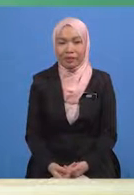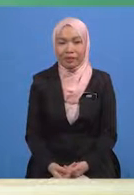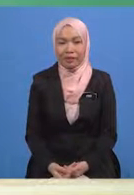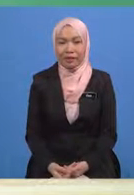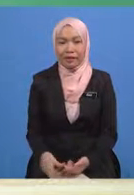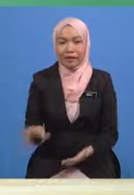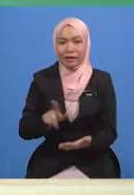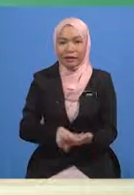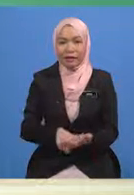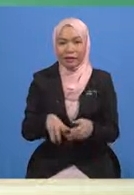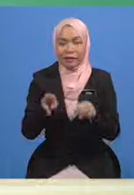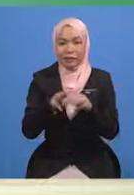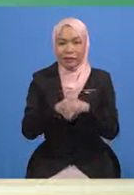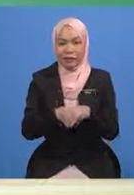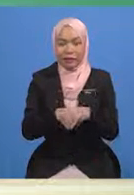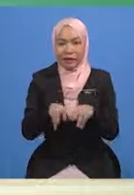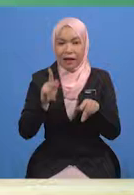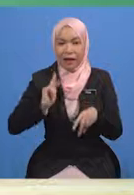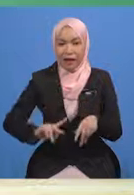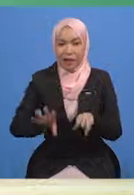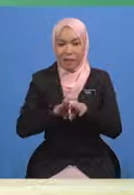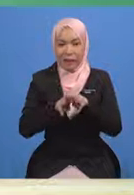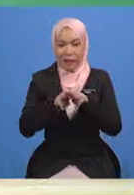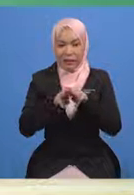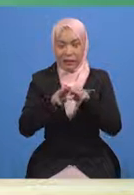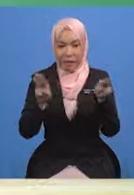alaskan meja dengan kertas putih.